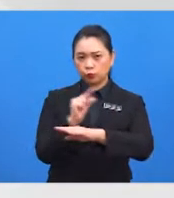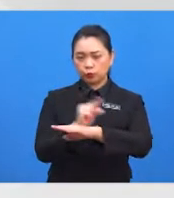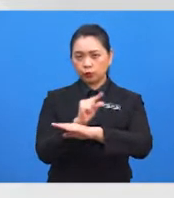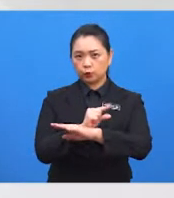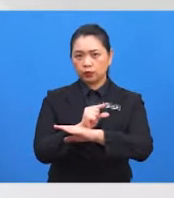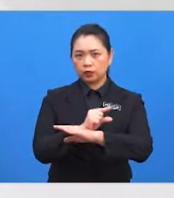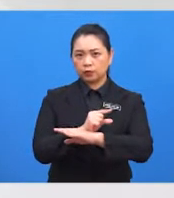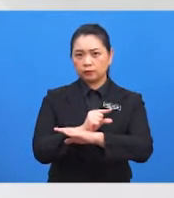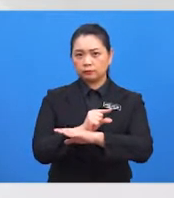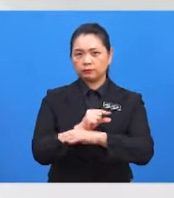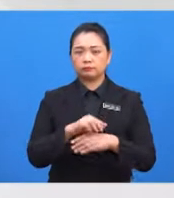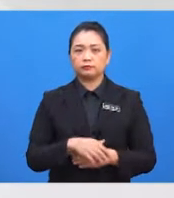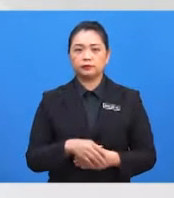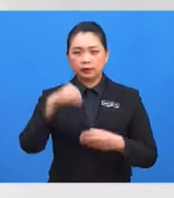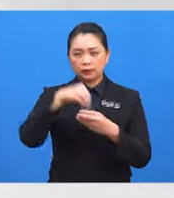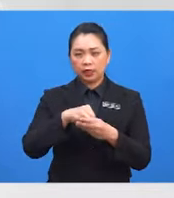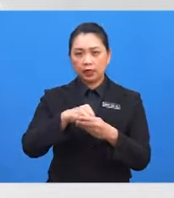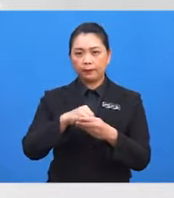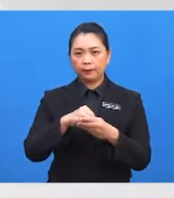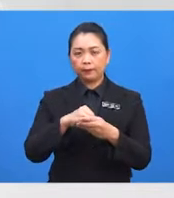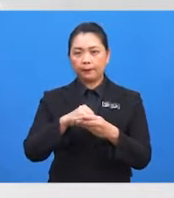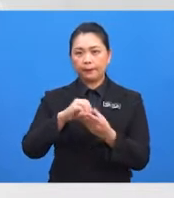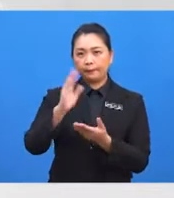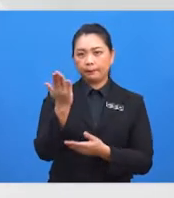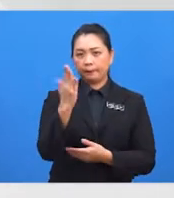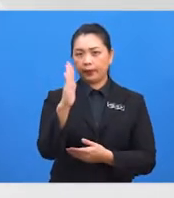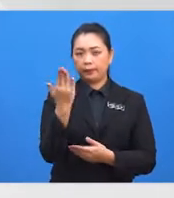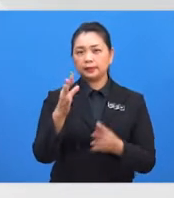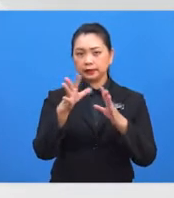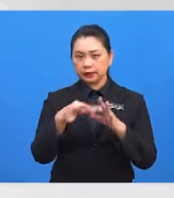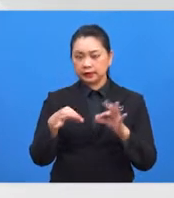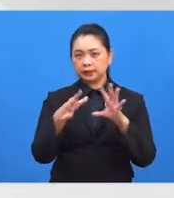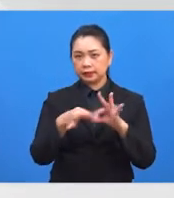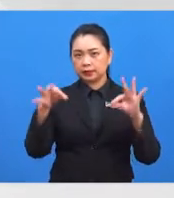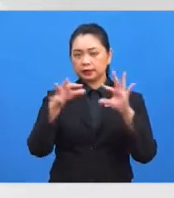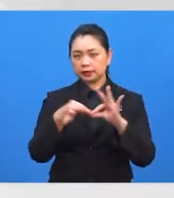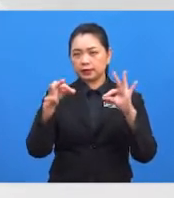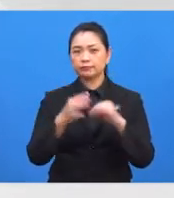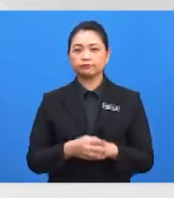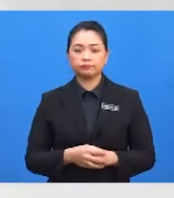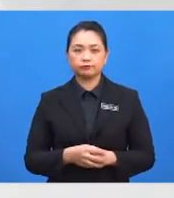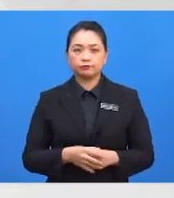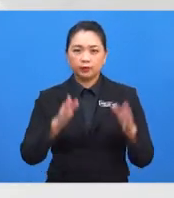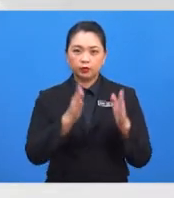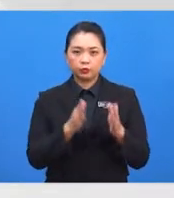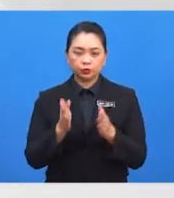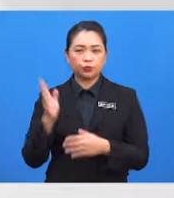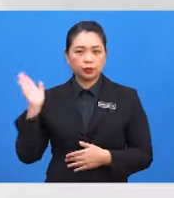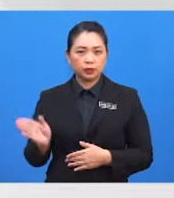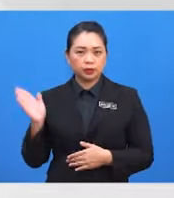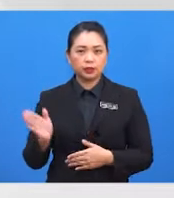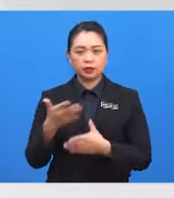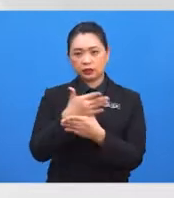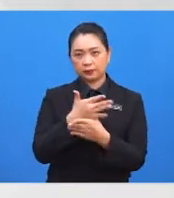digunakan dalam komik dan papan cerita untuk membuat filem cerita. Susur atur